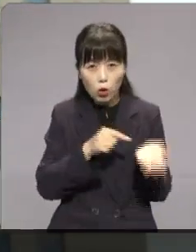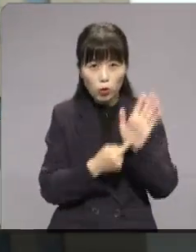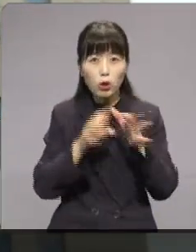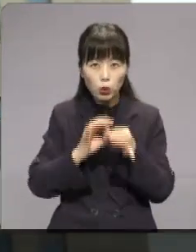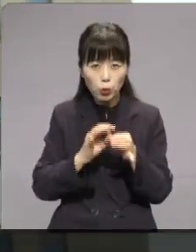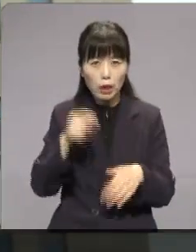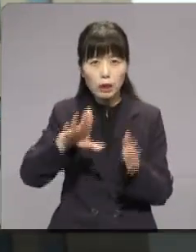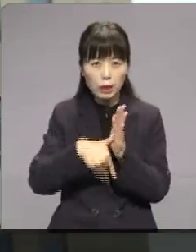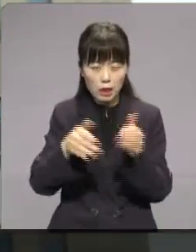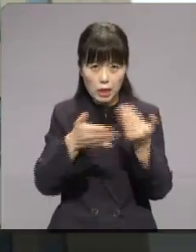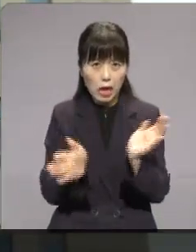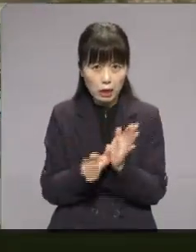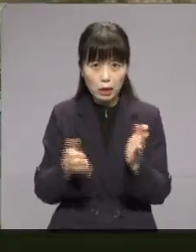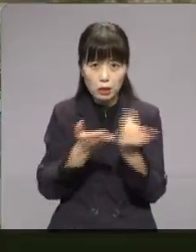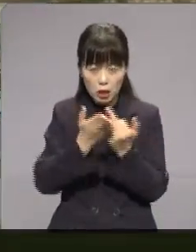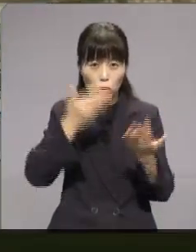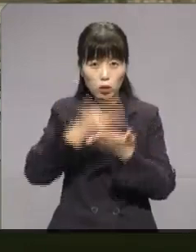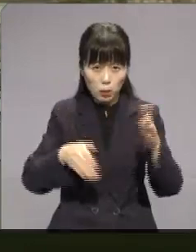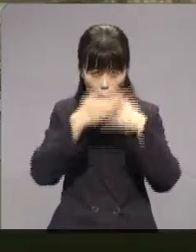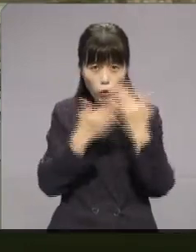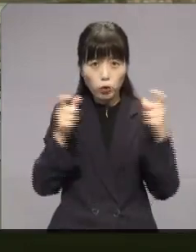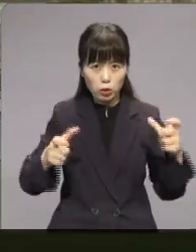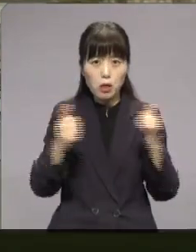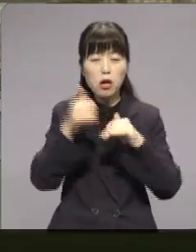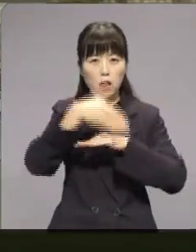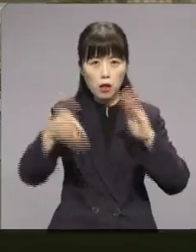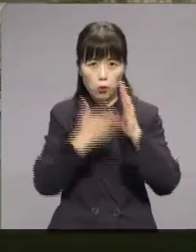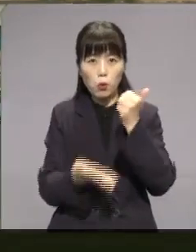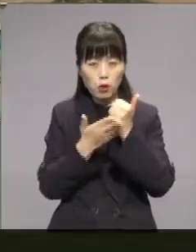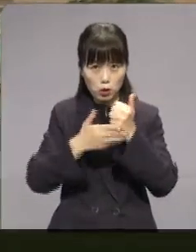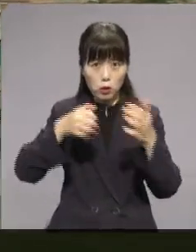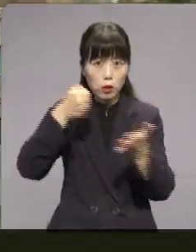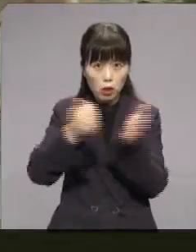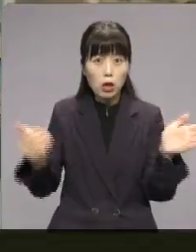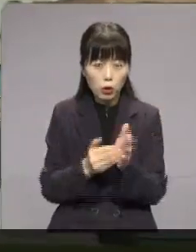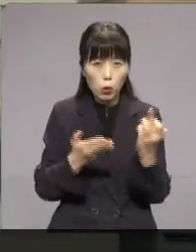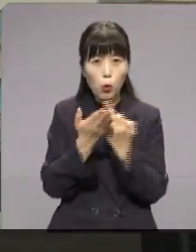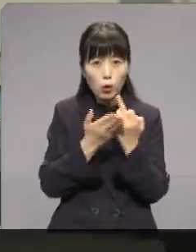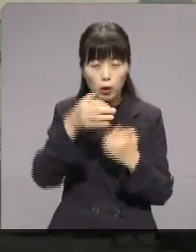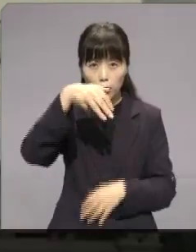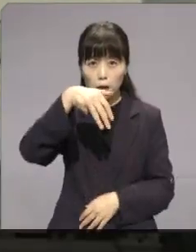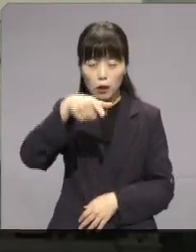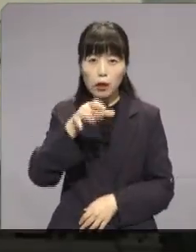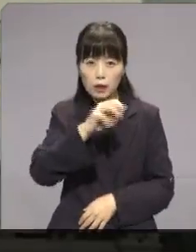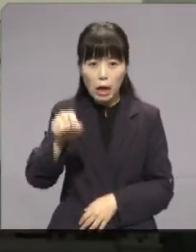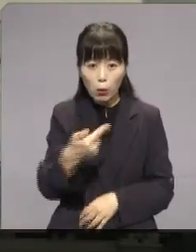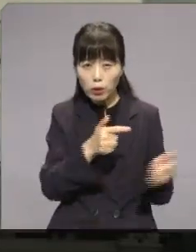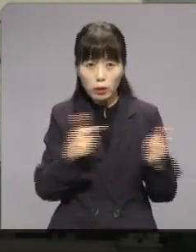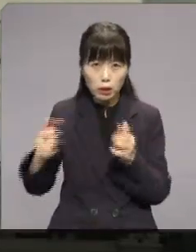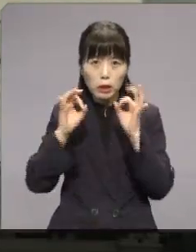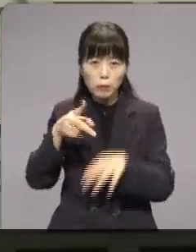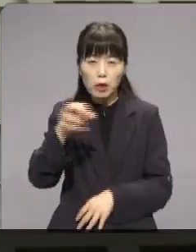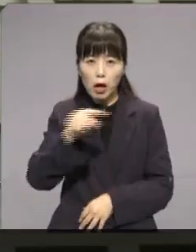통해 당시 당은 제주도를 제외한 모든 지역을 전략 공천으로 결정했고 경남 창원 의창 지역구의 경우 김영선